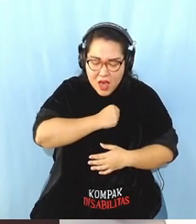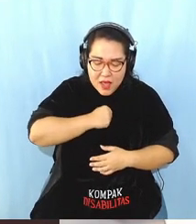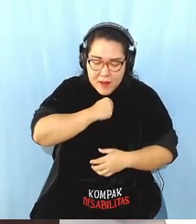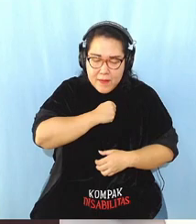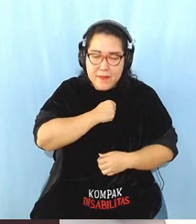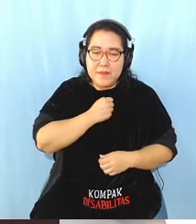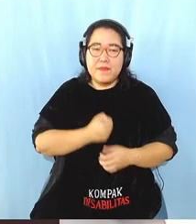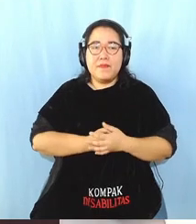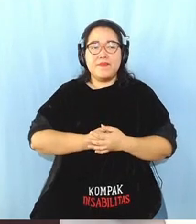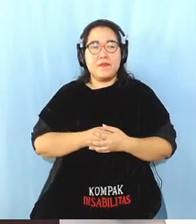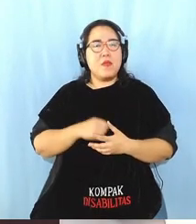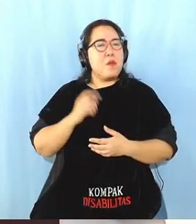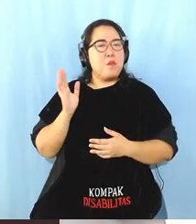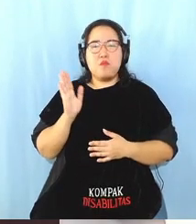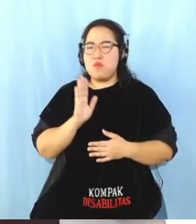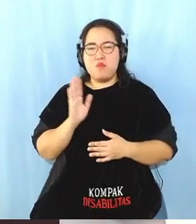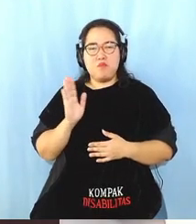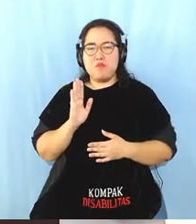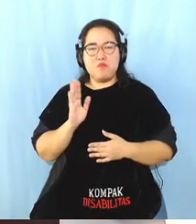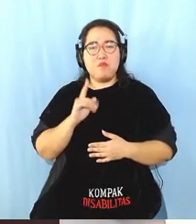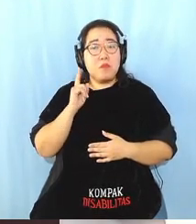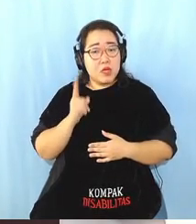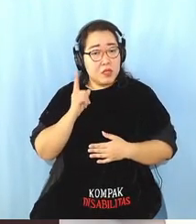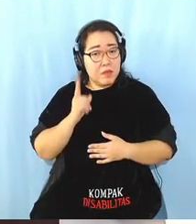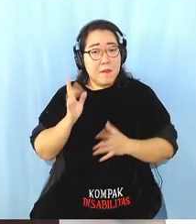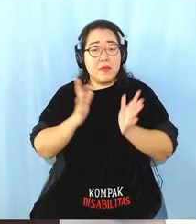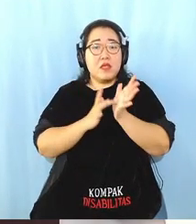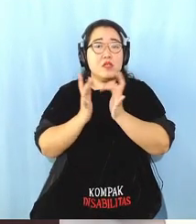Bukan karena kesalahan dia.